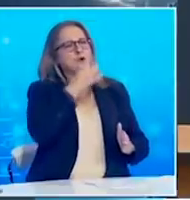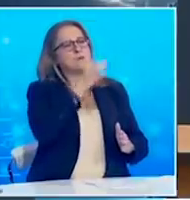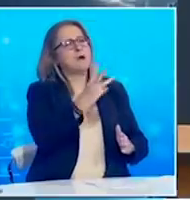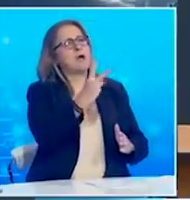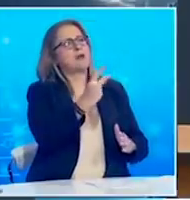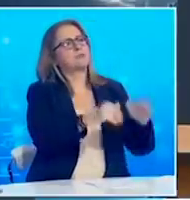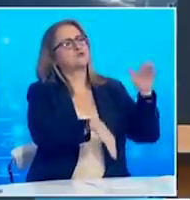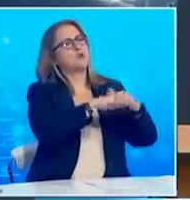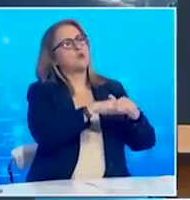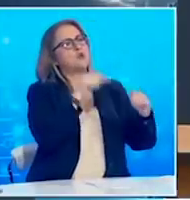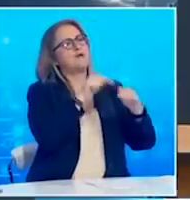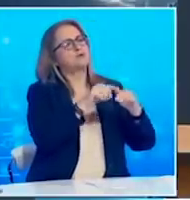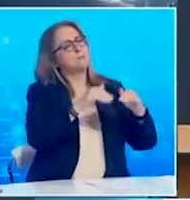νούμερο.